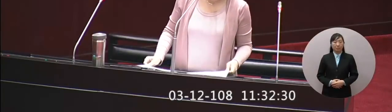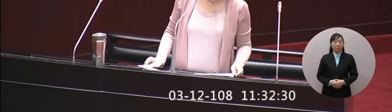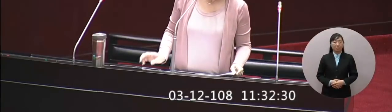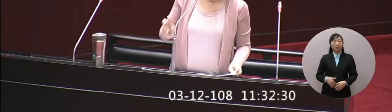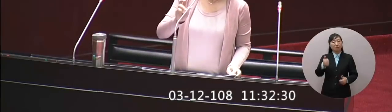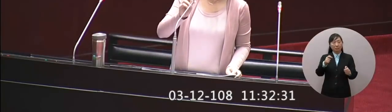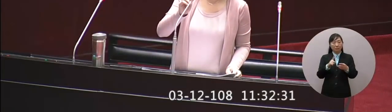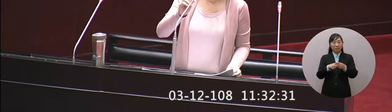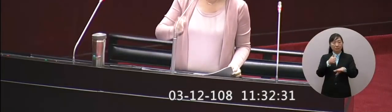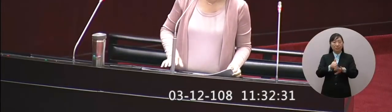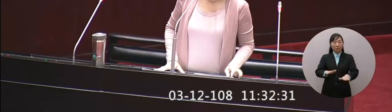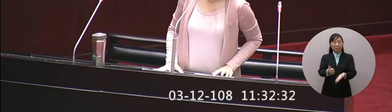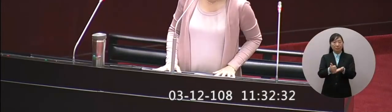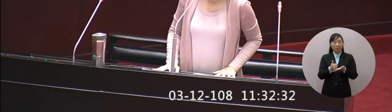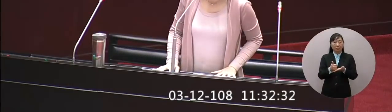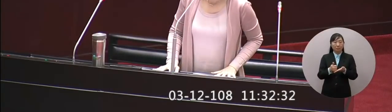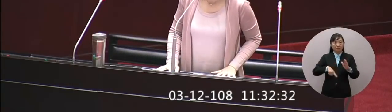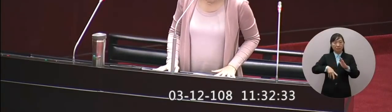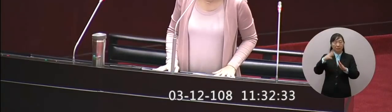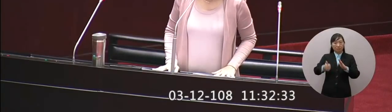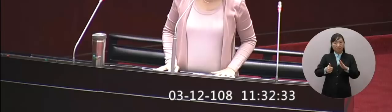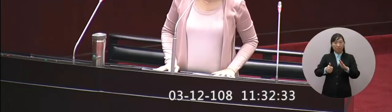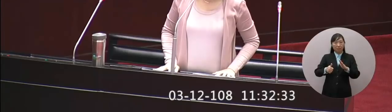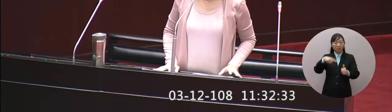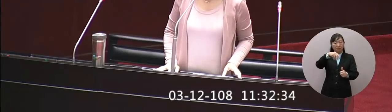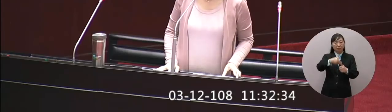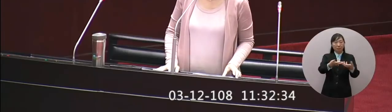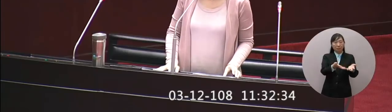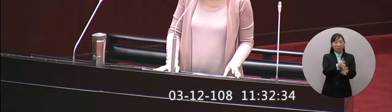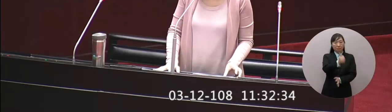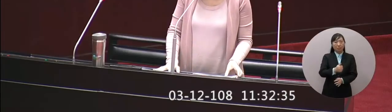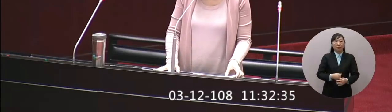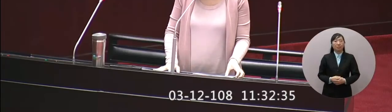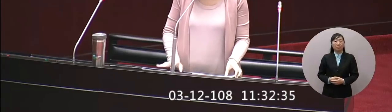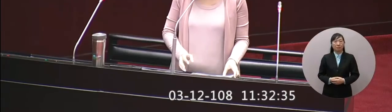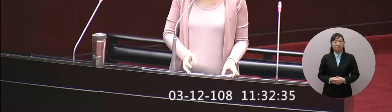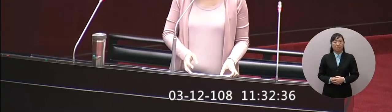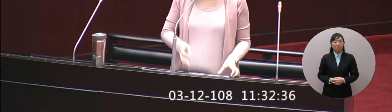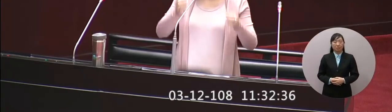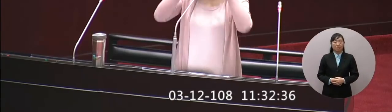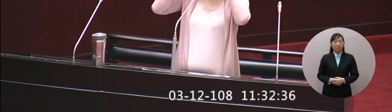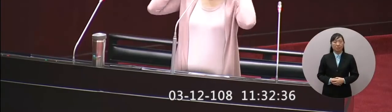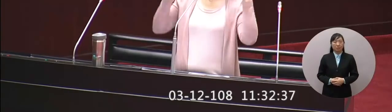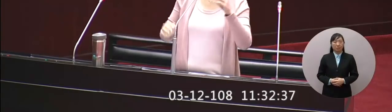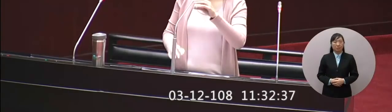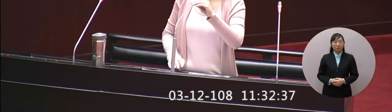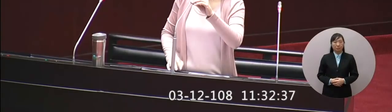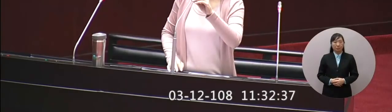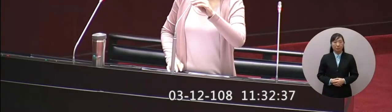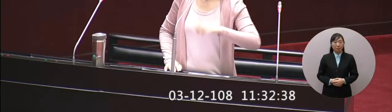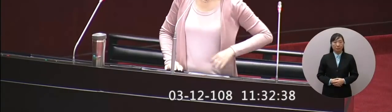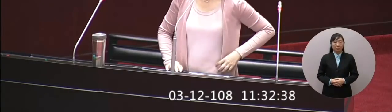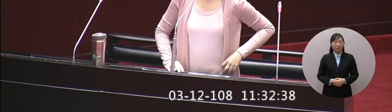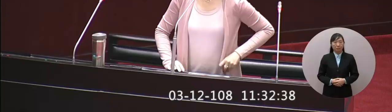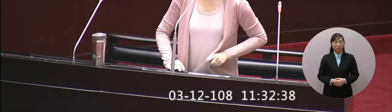谢谢主席，那有请我们院长以及教育部潘部长。 请苏院长、教育部潘部长。